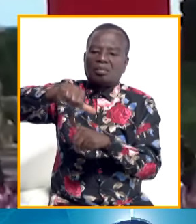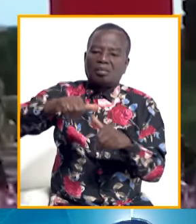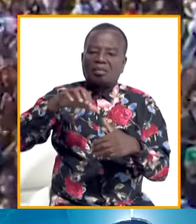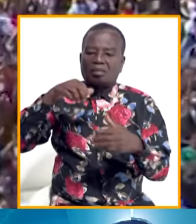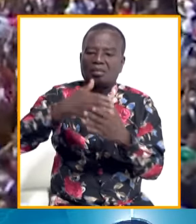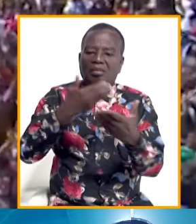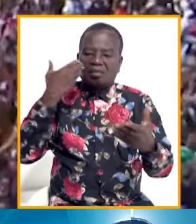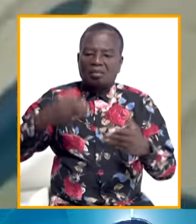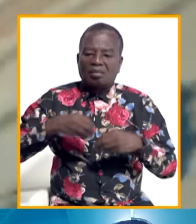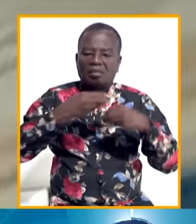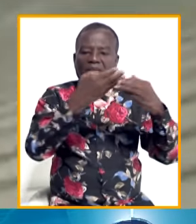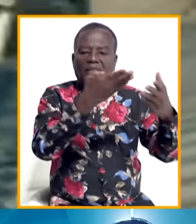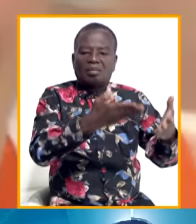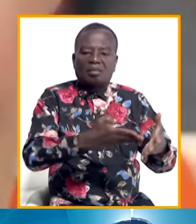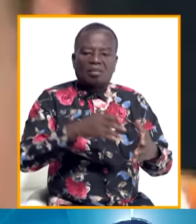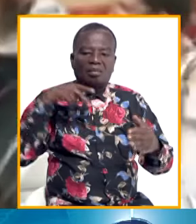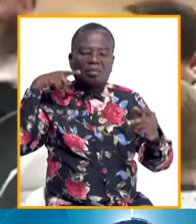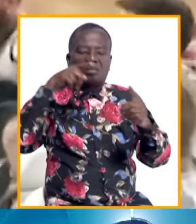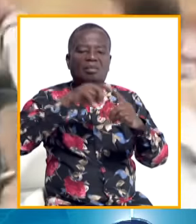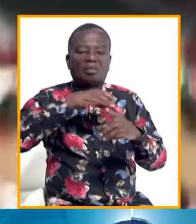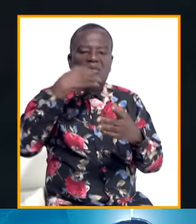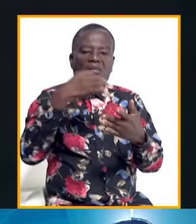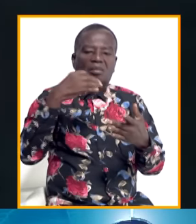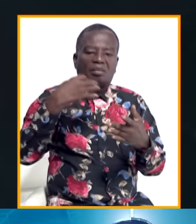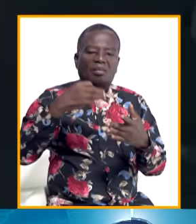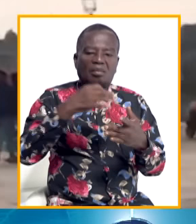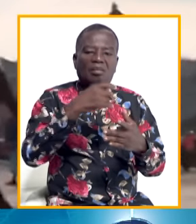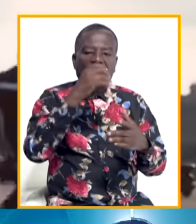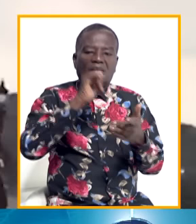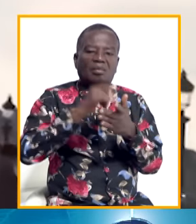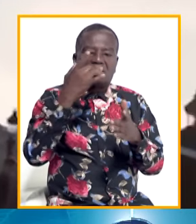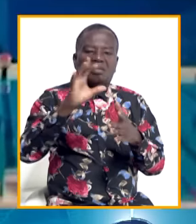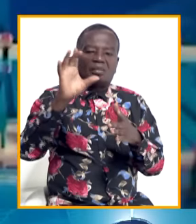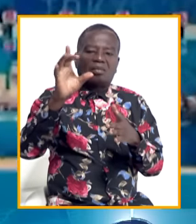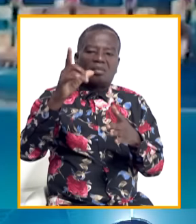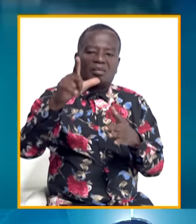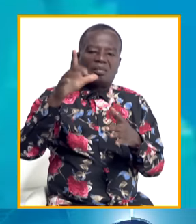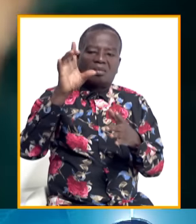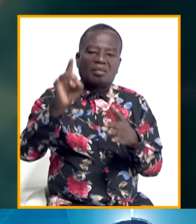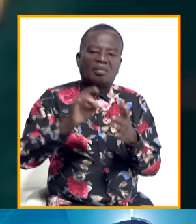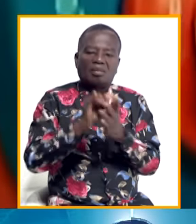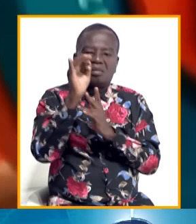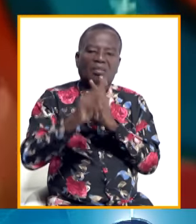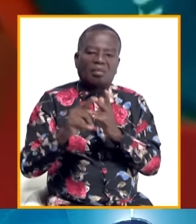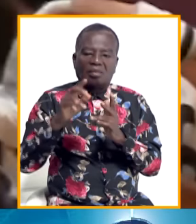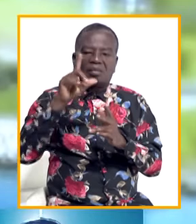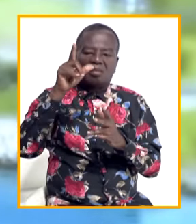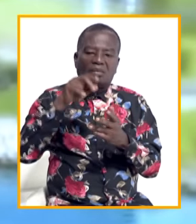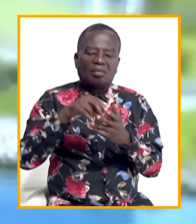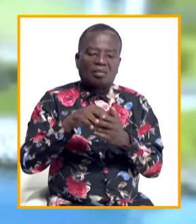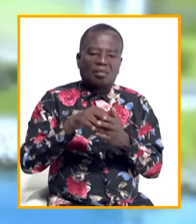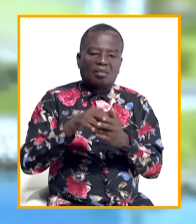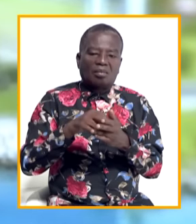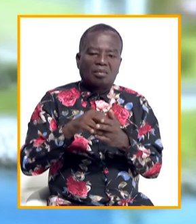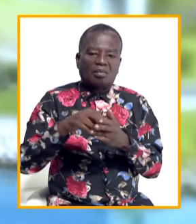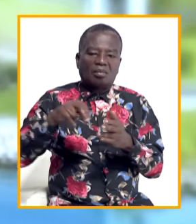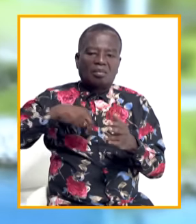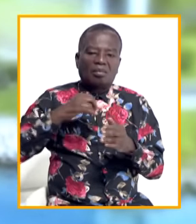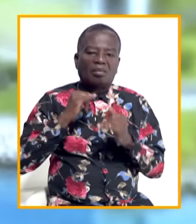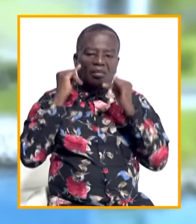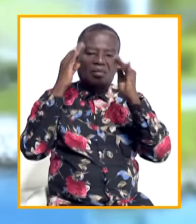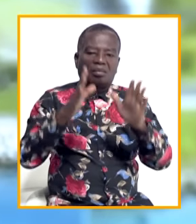avant d'être acheminée vers la France. Les JO sont prévus donc du 26 juillet au 11 août 2024. Alors, où sont nos